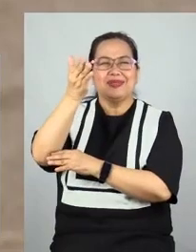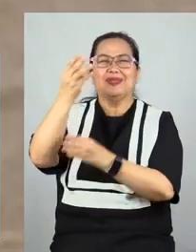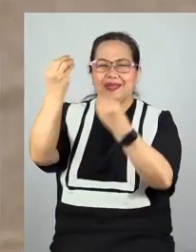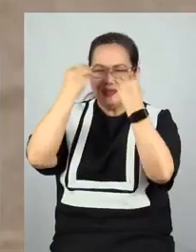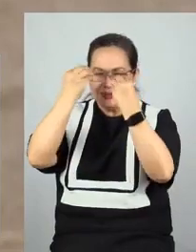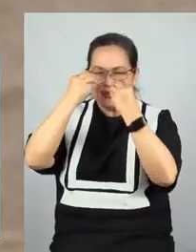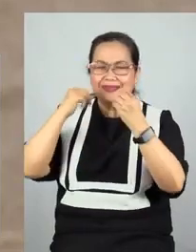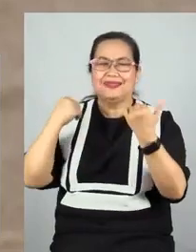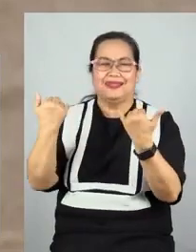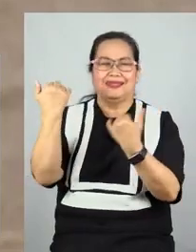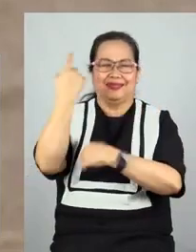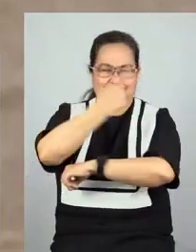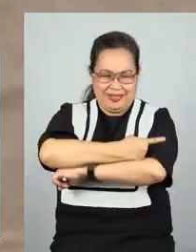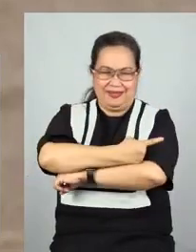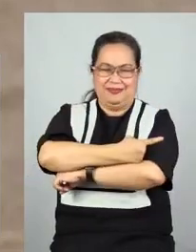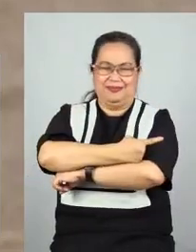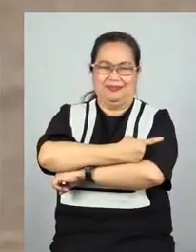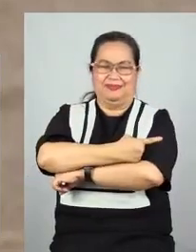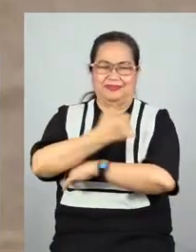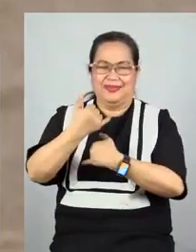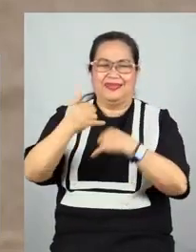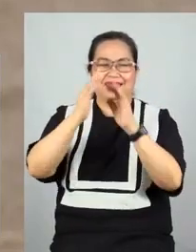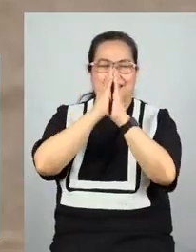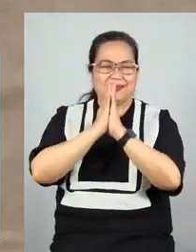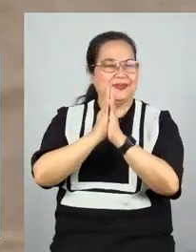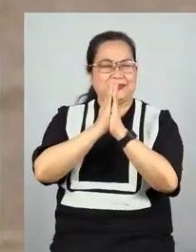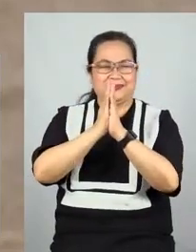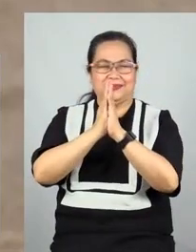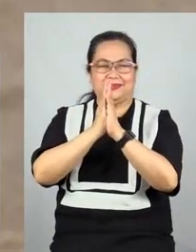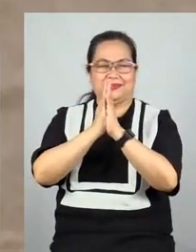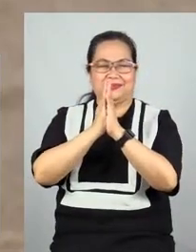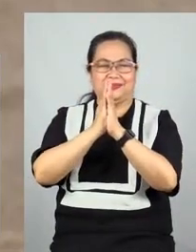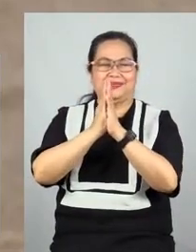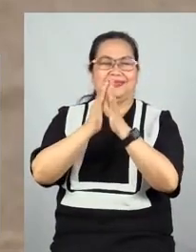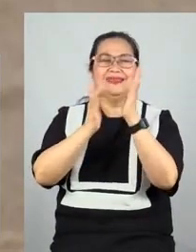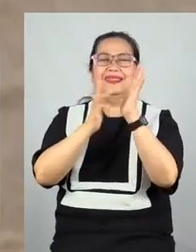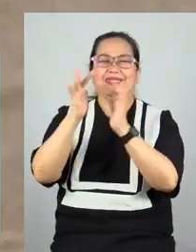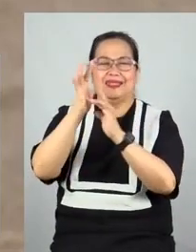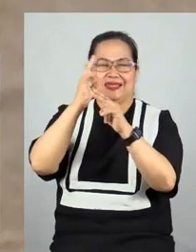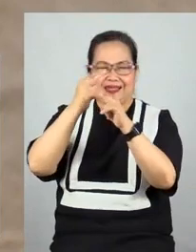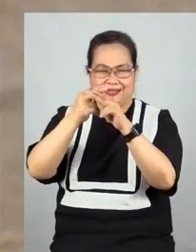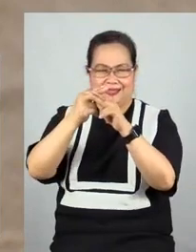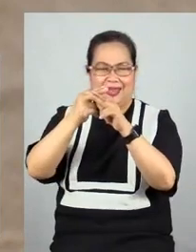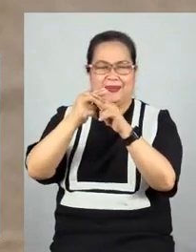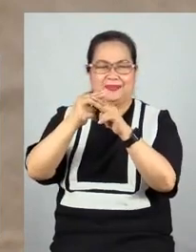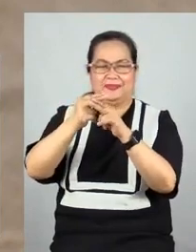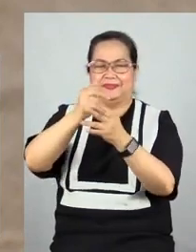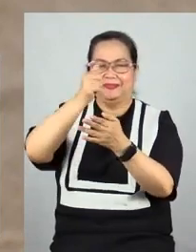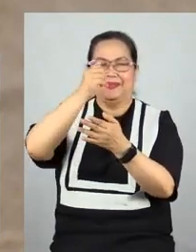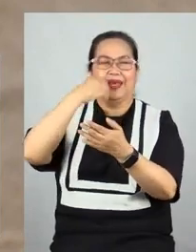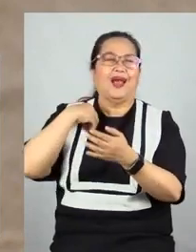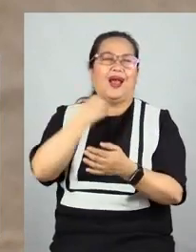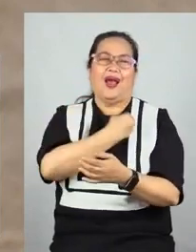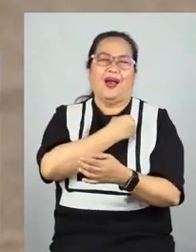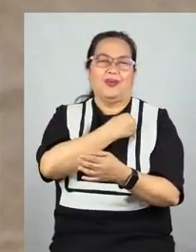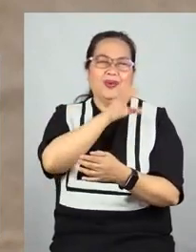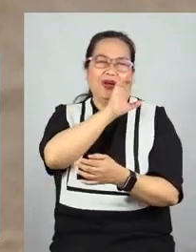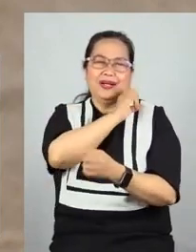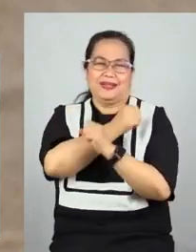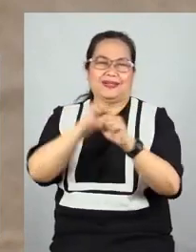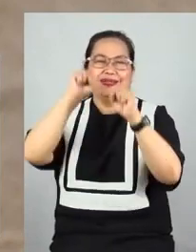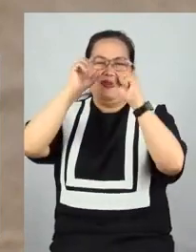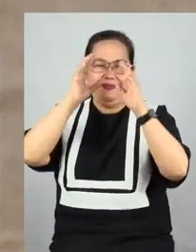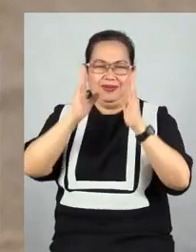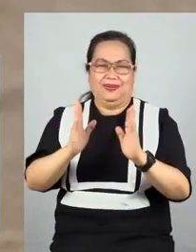sa araw na ito. Ito ang aming dalangin sa pangalan ni Jesus na aming mananakop